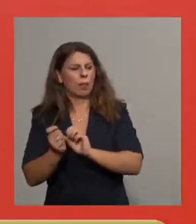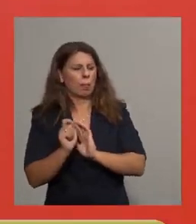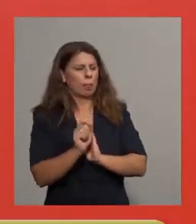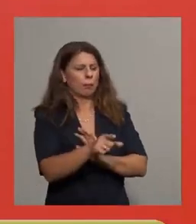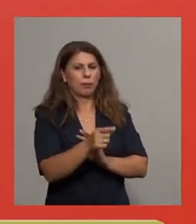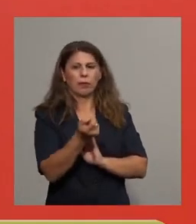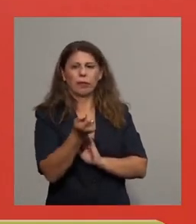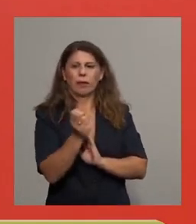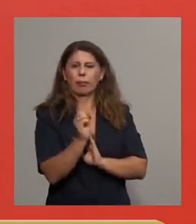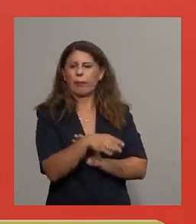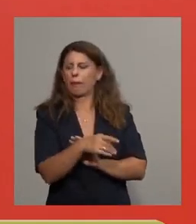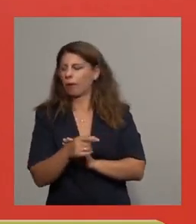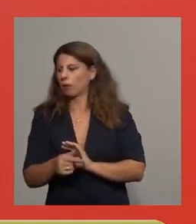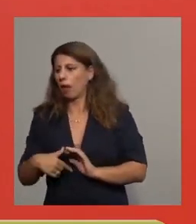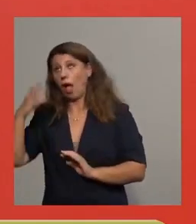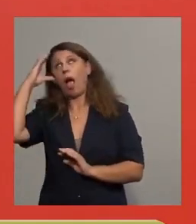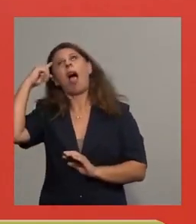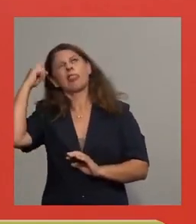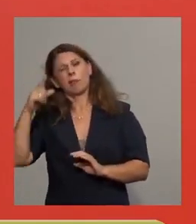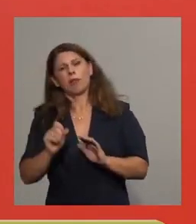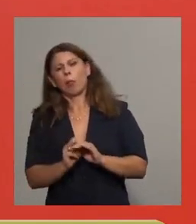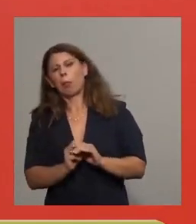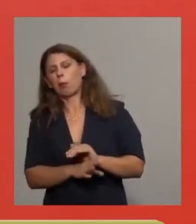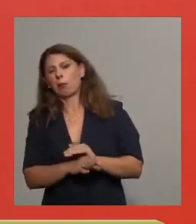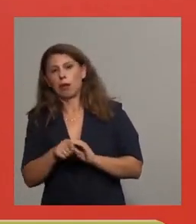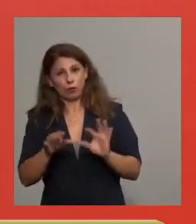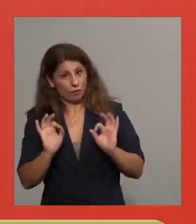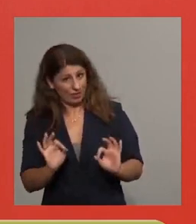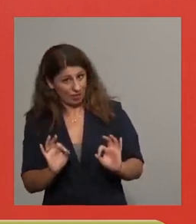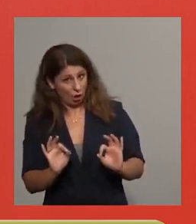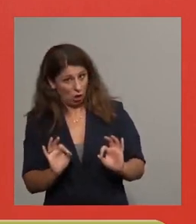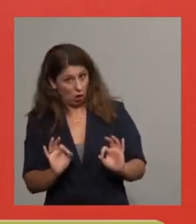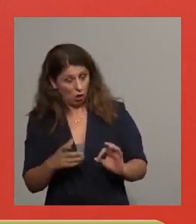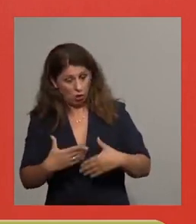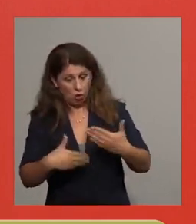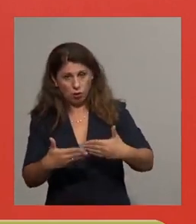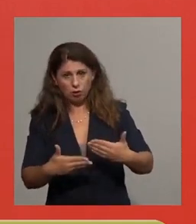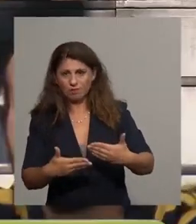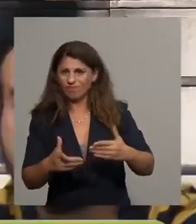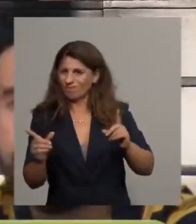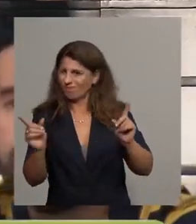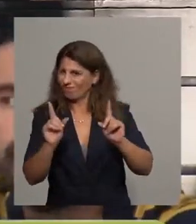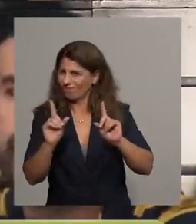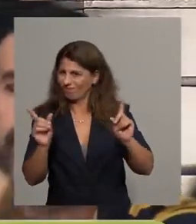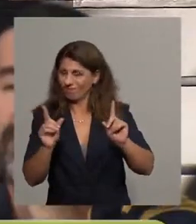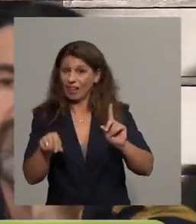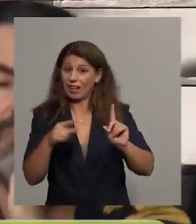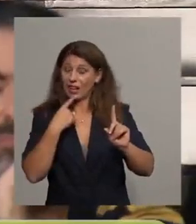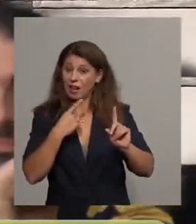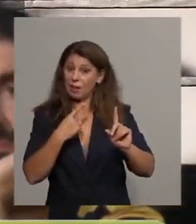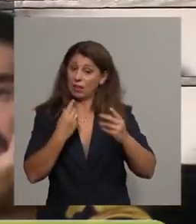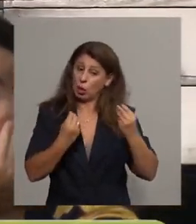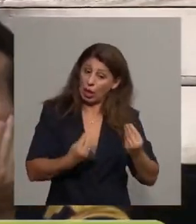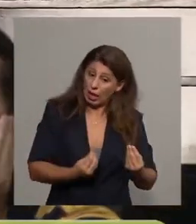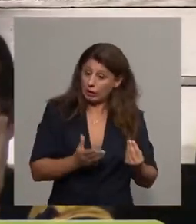κάποια φιλοδορήματα όταν το θυμούνται, ότι είναι η φυσική αυτή τάξη πραγμάτων, ότι είναι το καλύτερο, λένε,